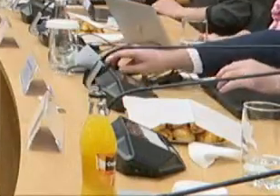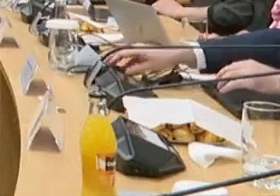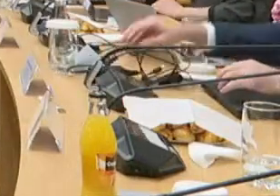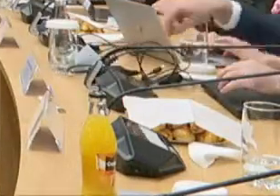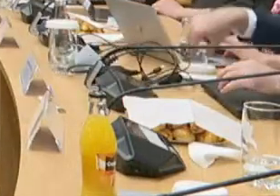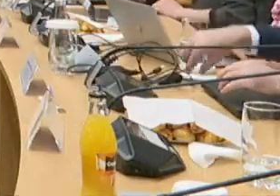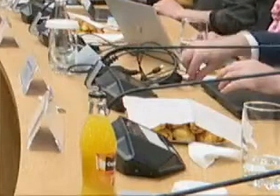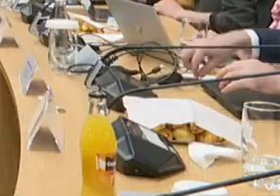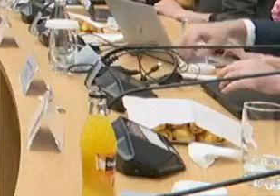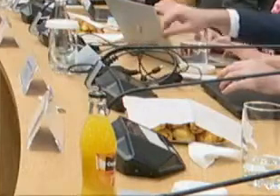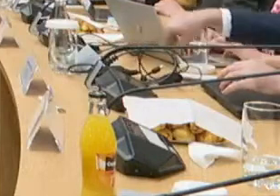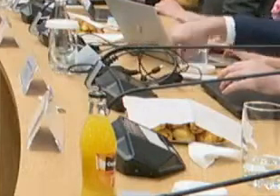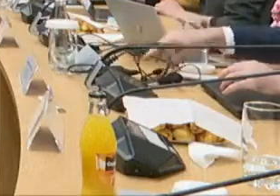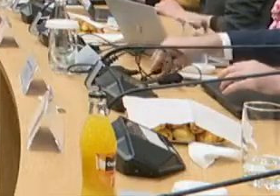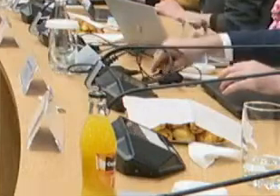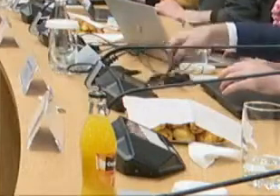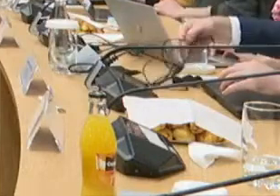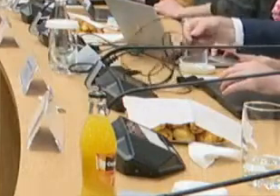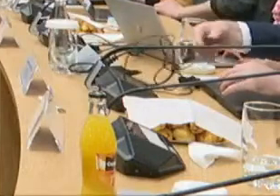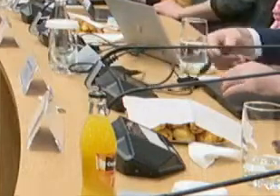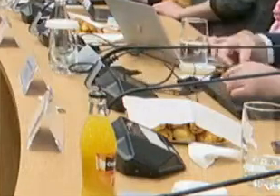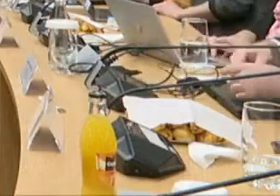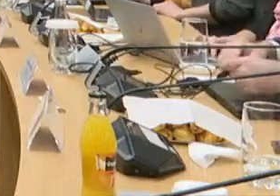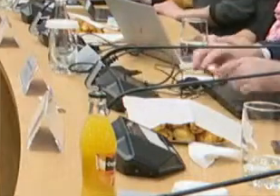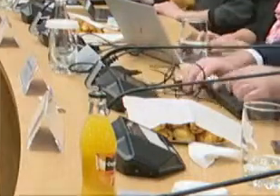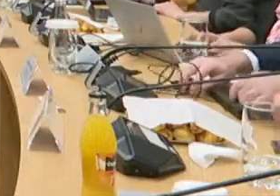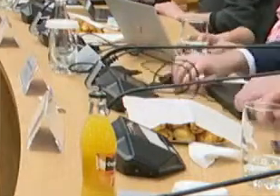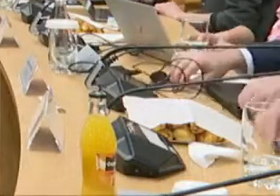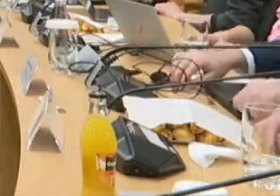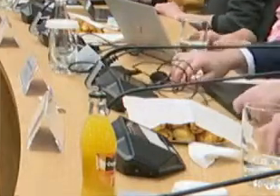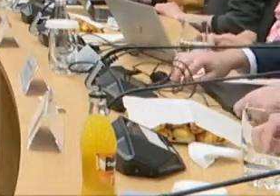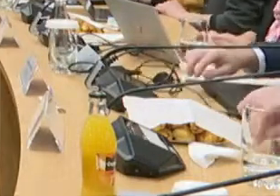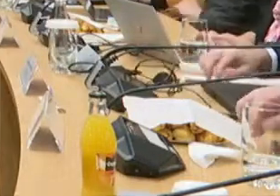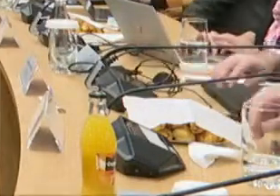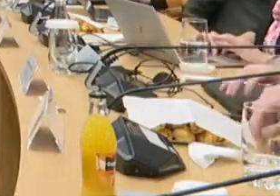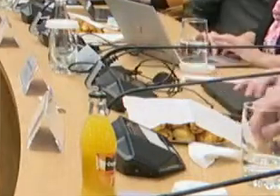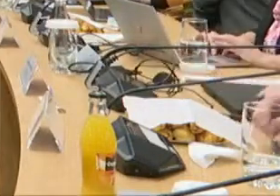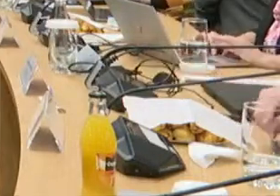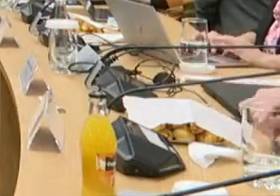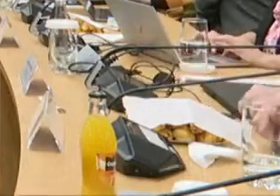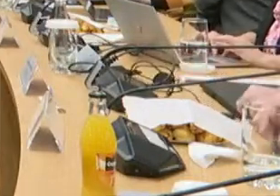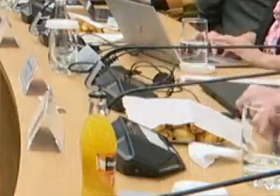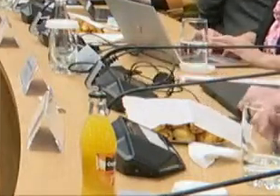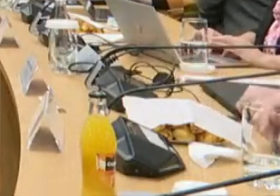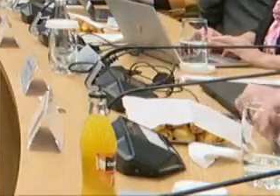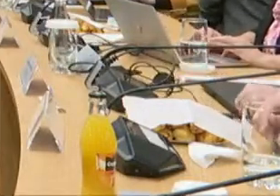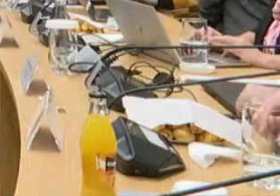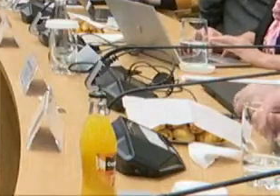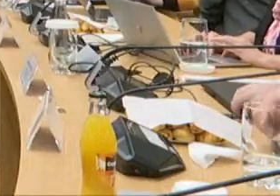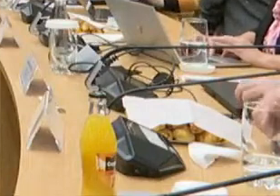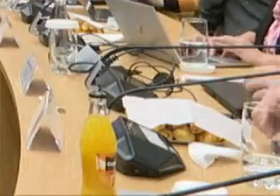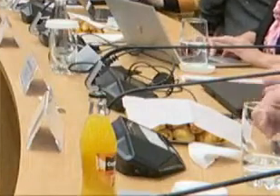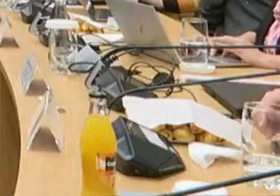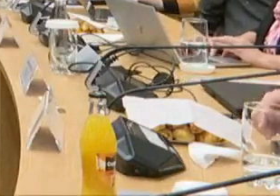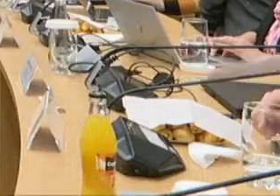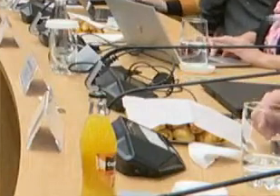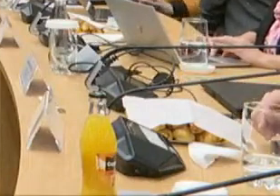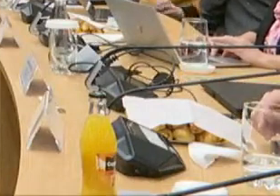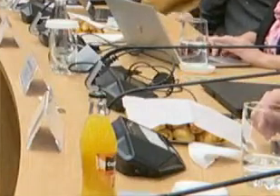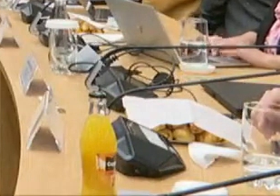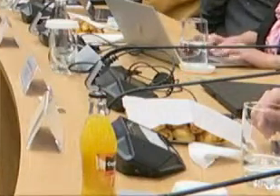prezent Rațiu Radu prezent Tarcea Dan prezent Vaida Ovidiu